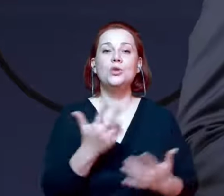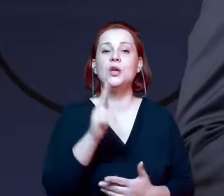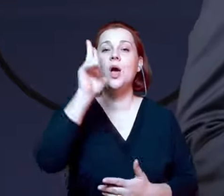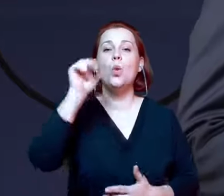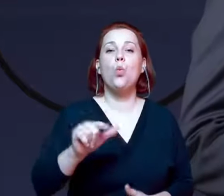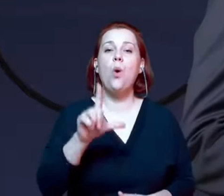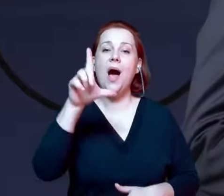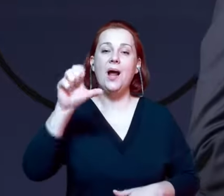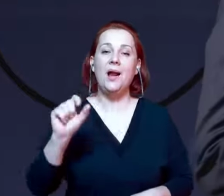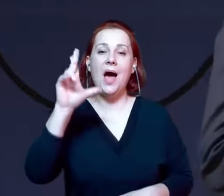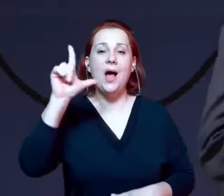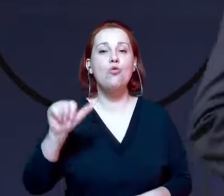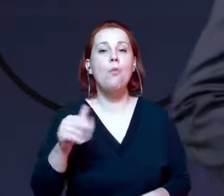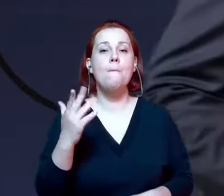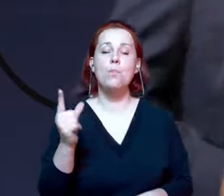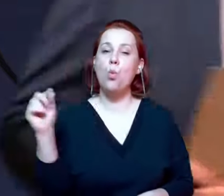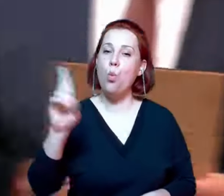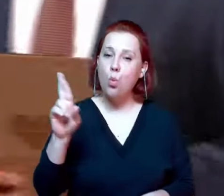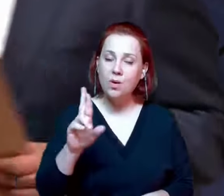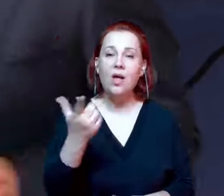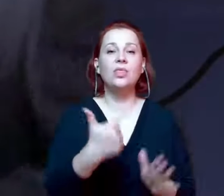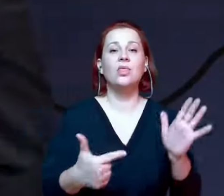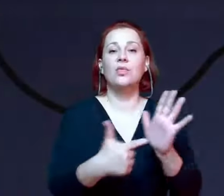roku 2018.